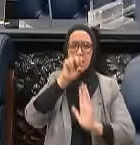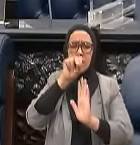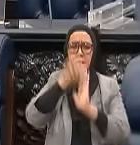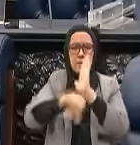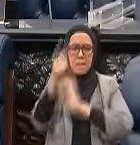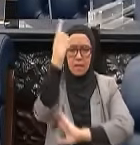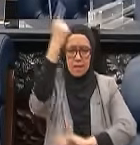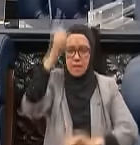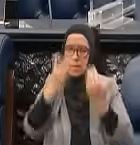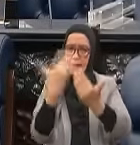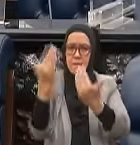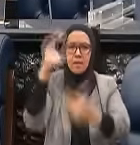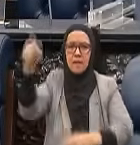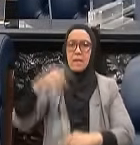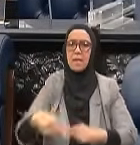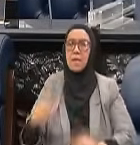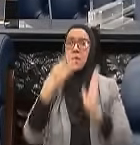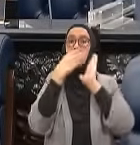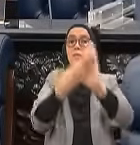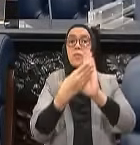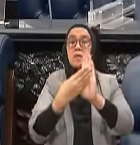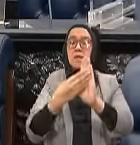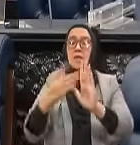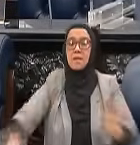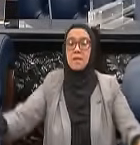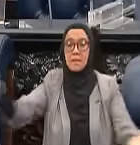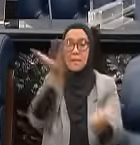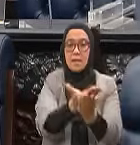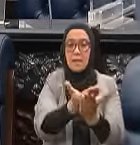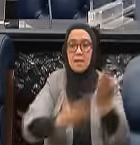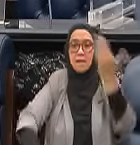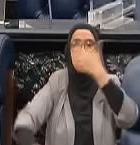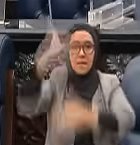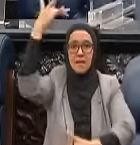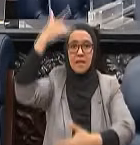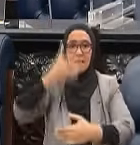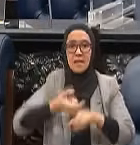pada saya cadangan melalui Malaysia konflik